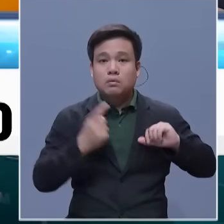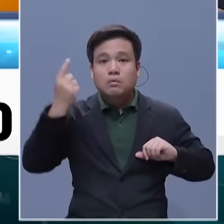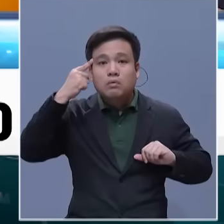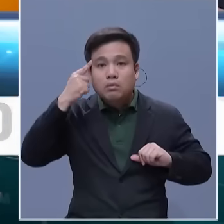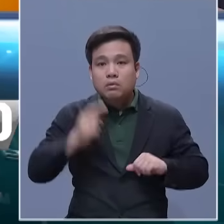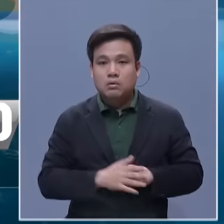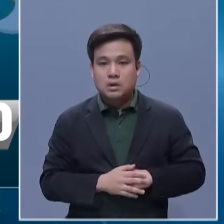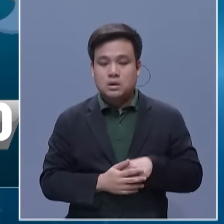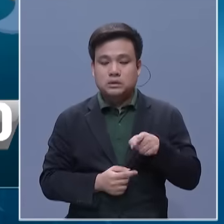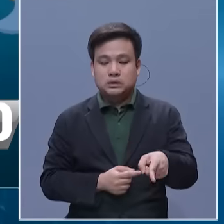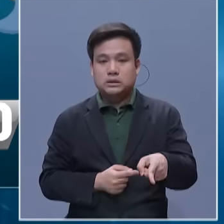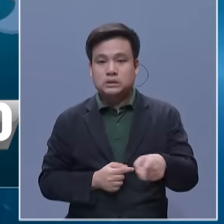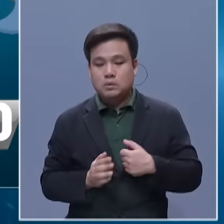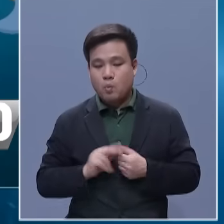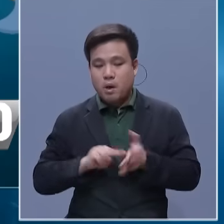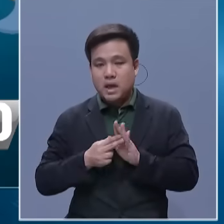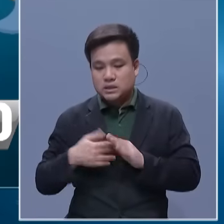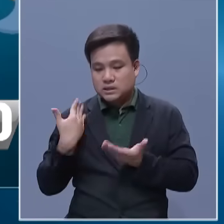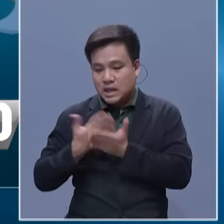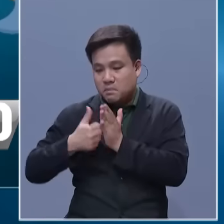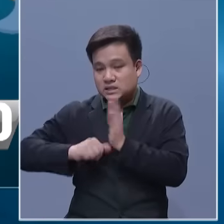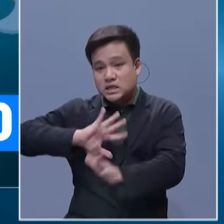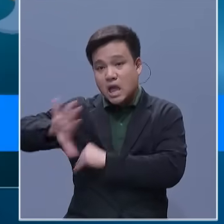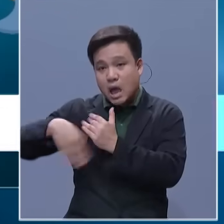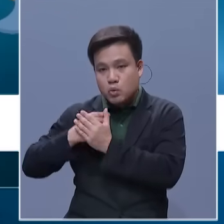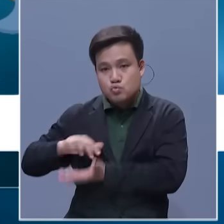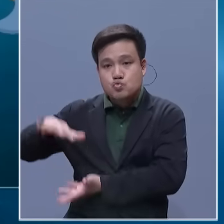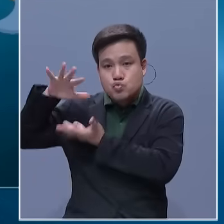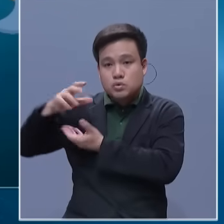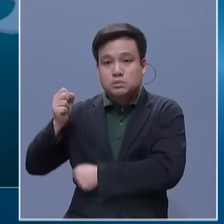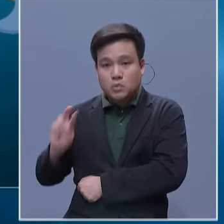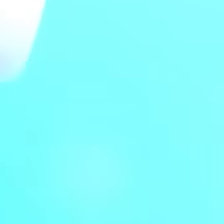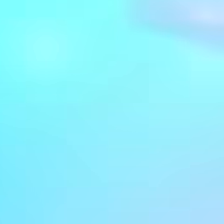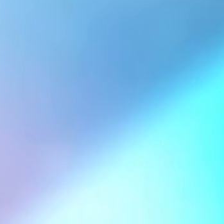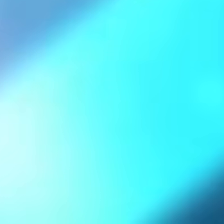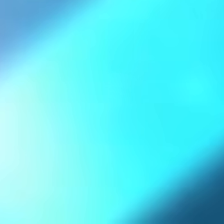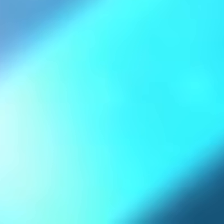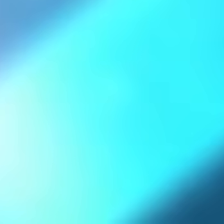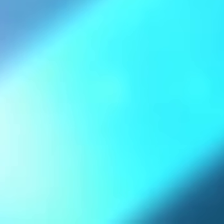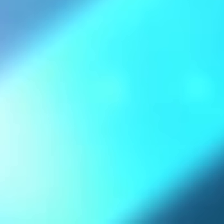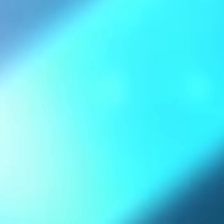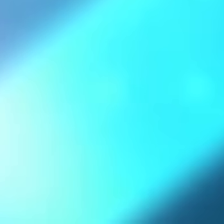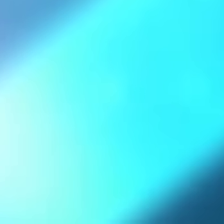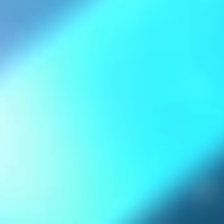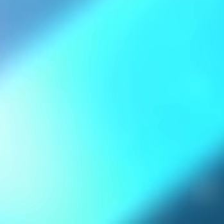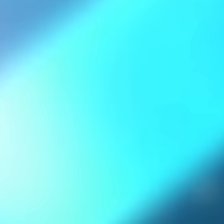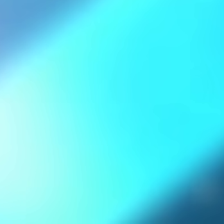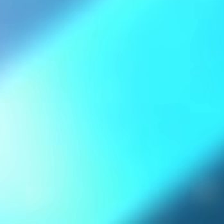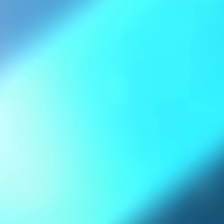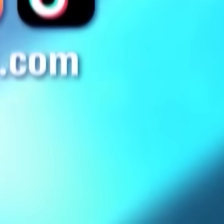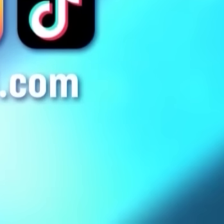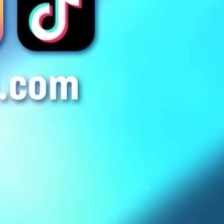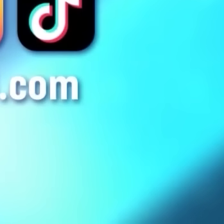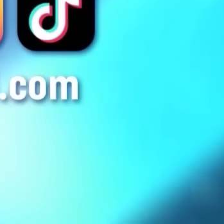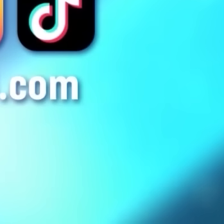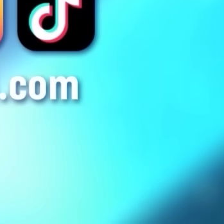ให้กับทางสถาบันการเงินอ่ะคุณจุรินทร์ก็ฝากเอาไว้นะครับติดติดตาม PPTV HD 36ได้ทุกช่อง